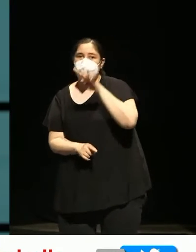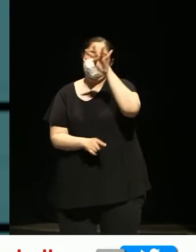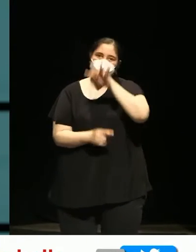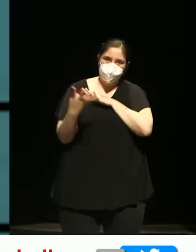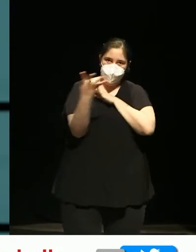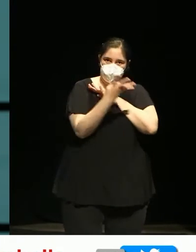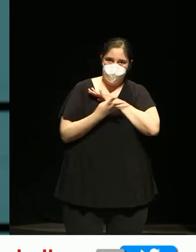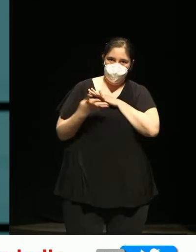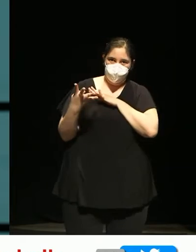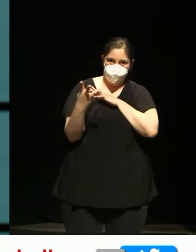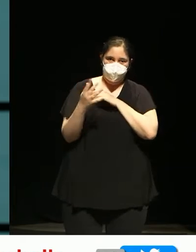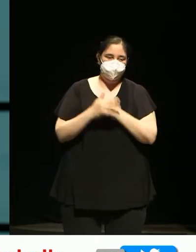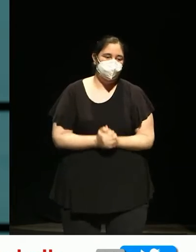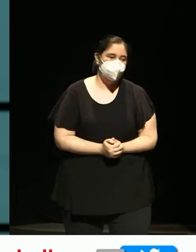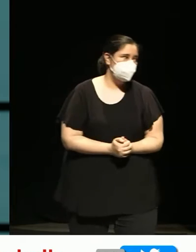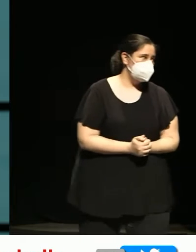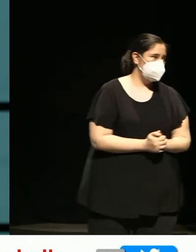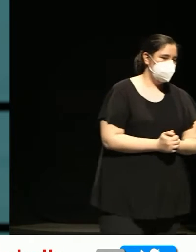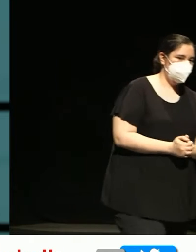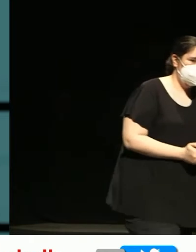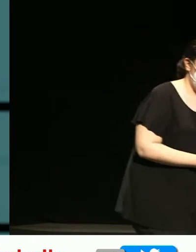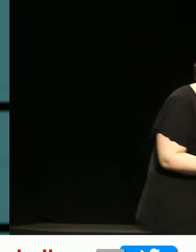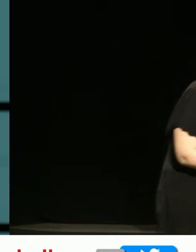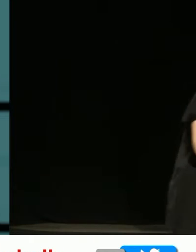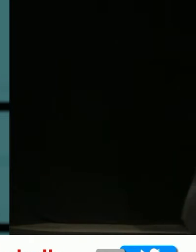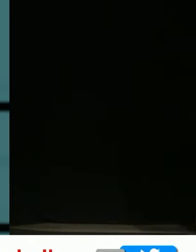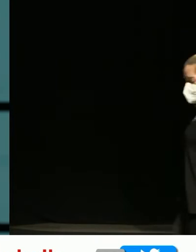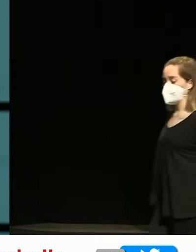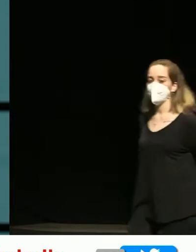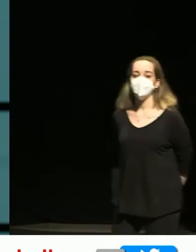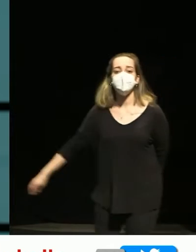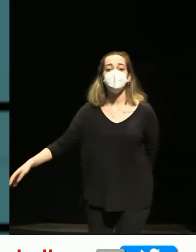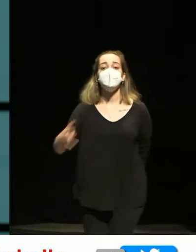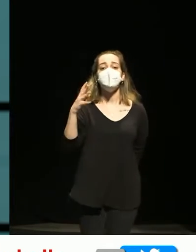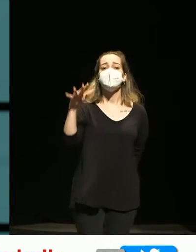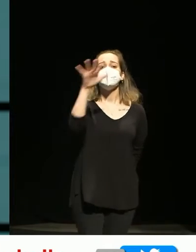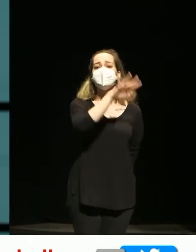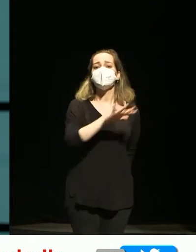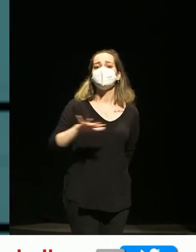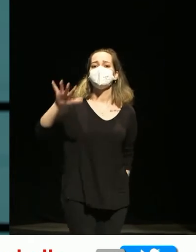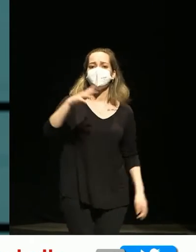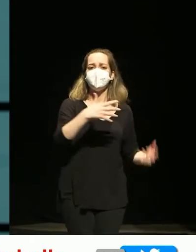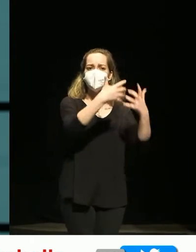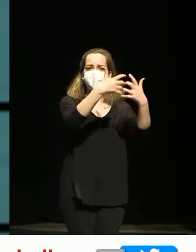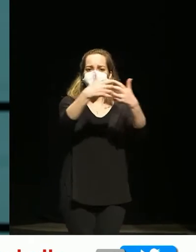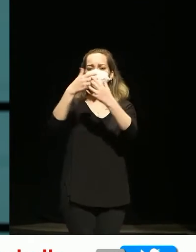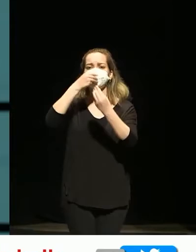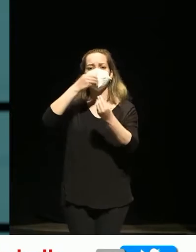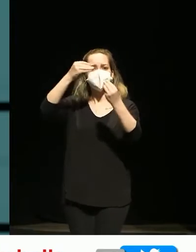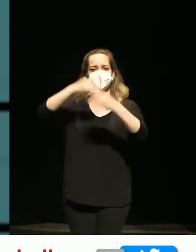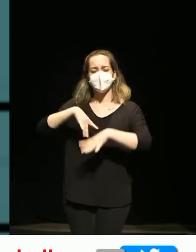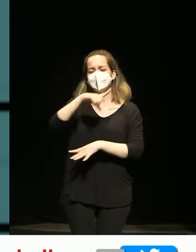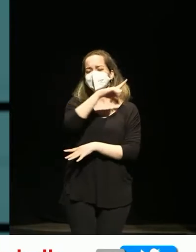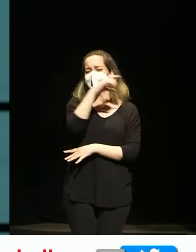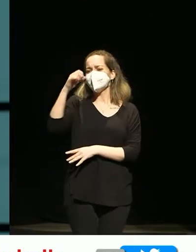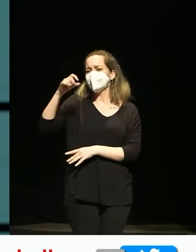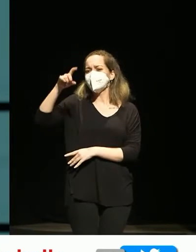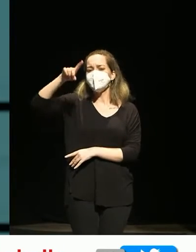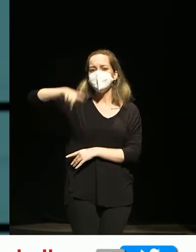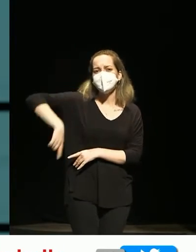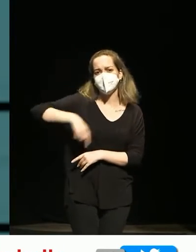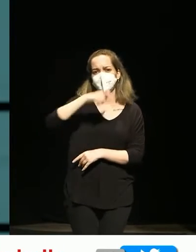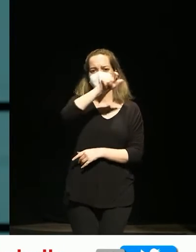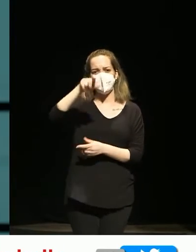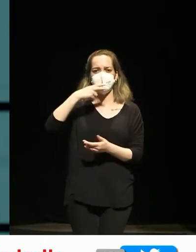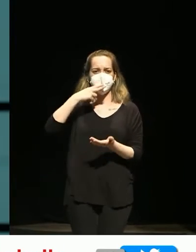Catalunya. Els quatre motors representen a centenars de milers de sindicalistes i a milions de treballadors i